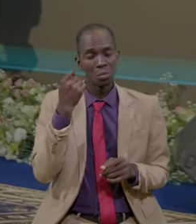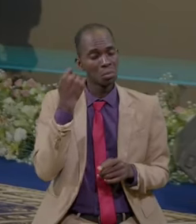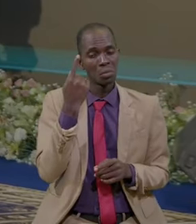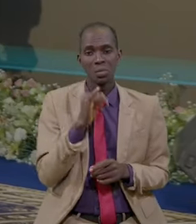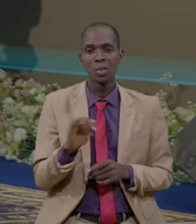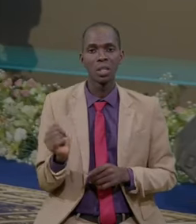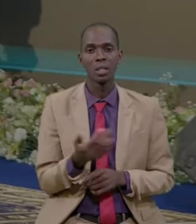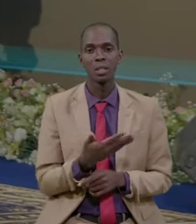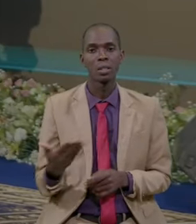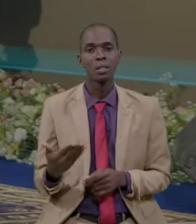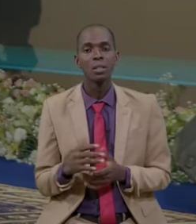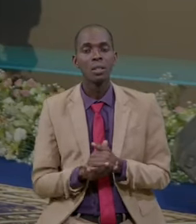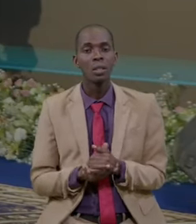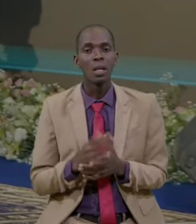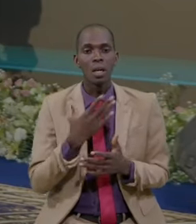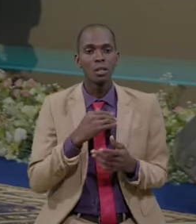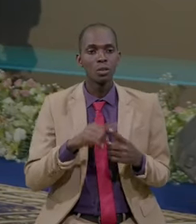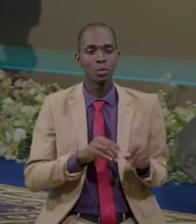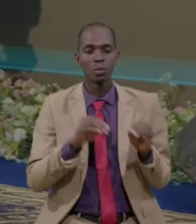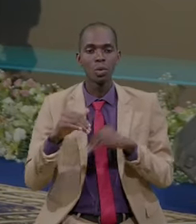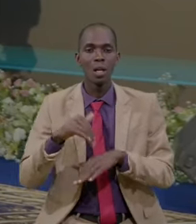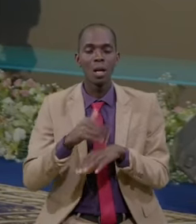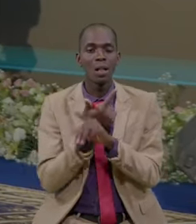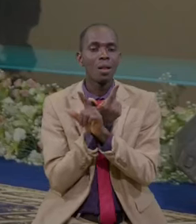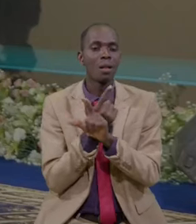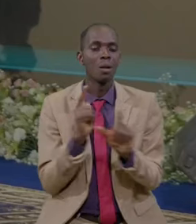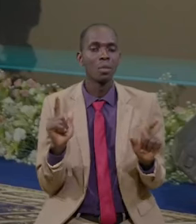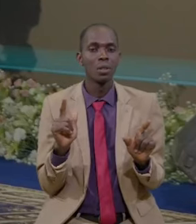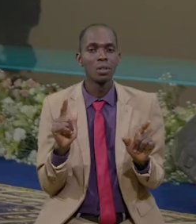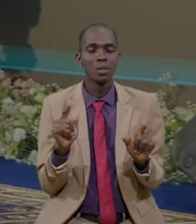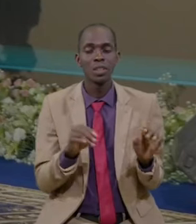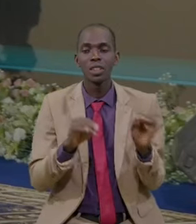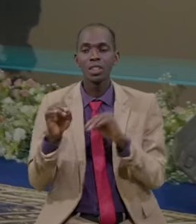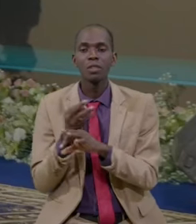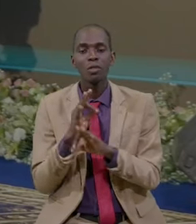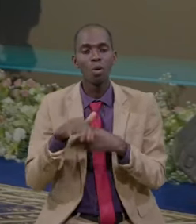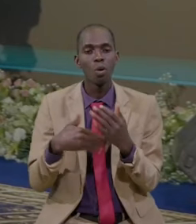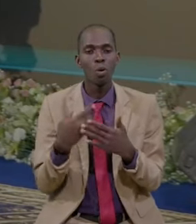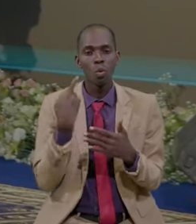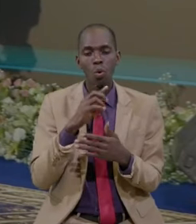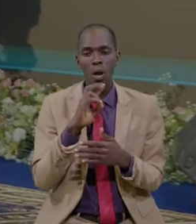il nous dit, renvoyez libre ceux qui